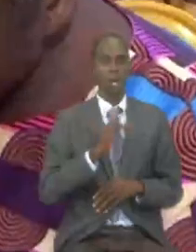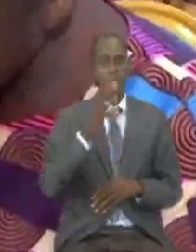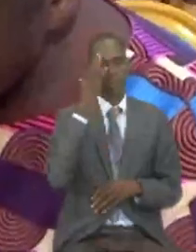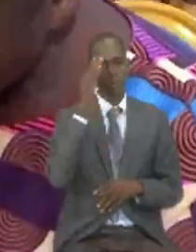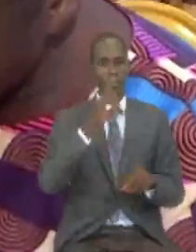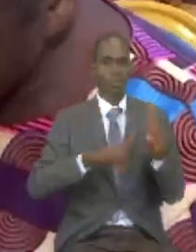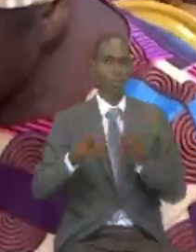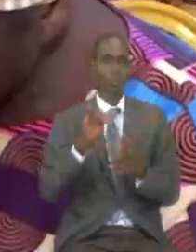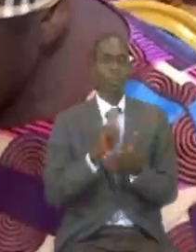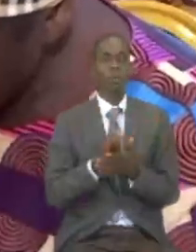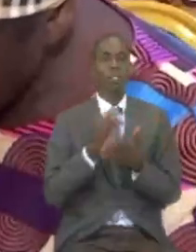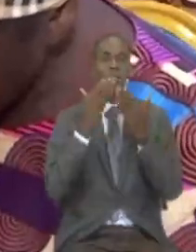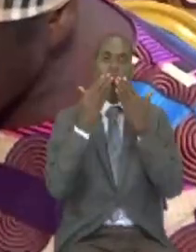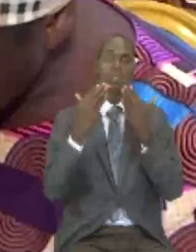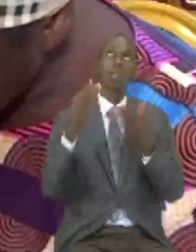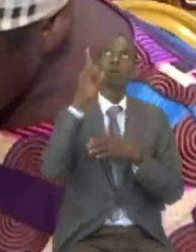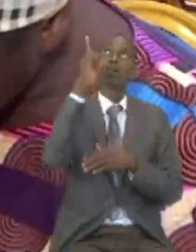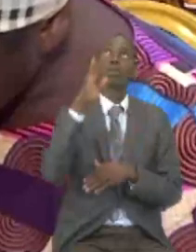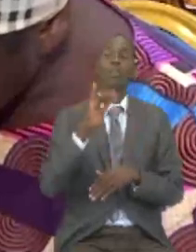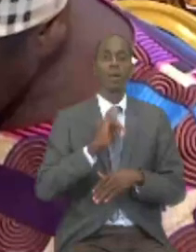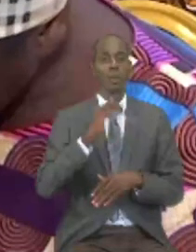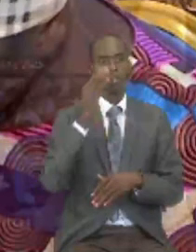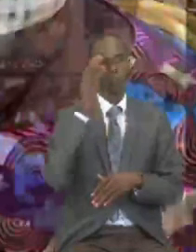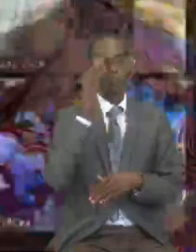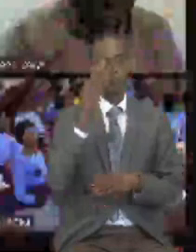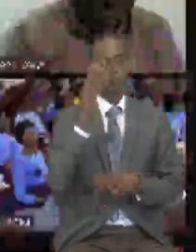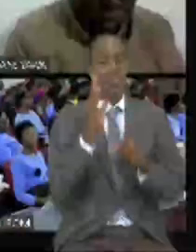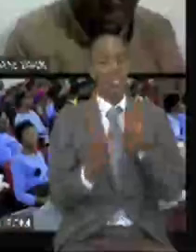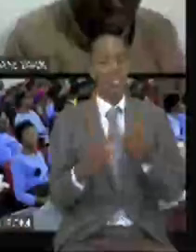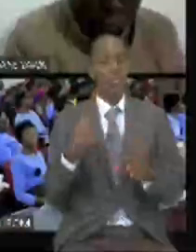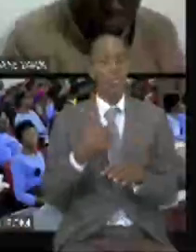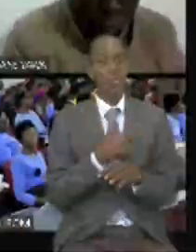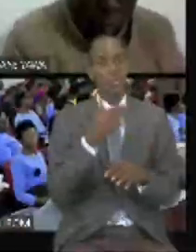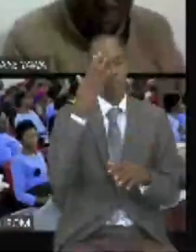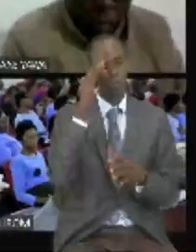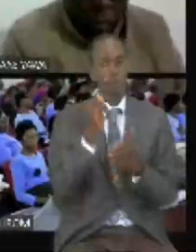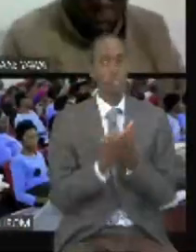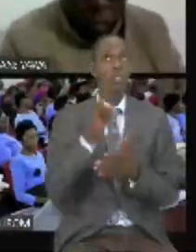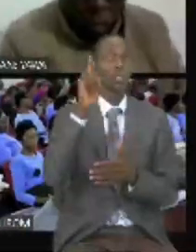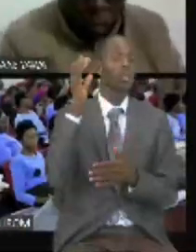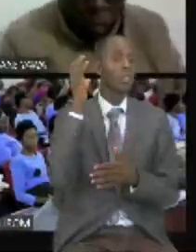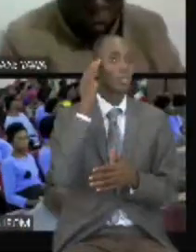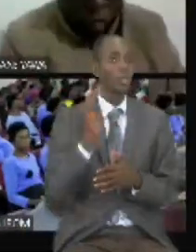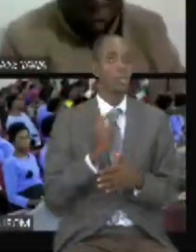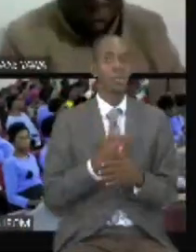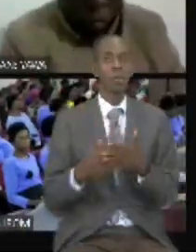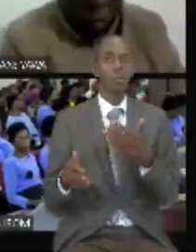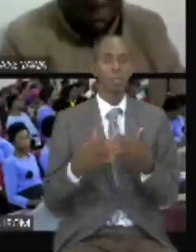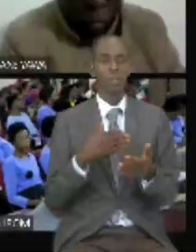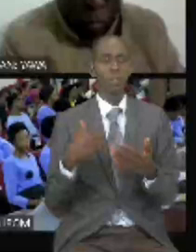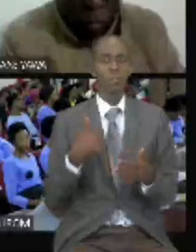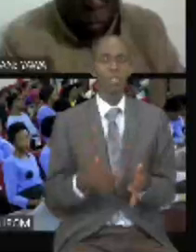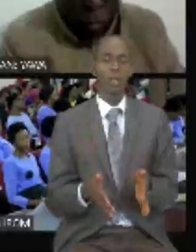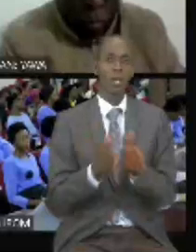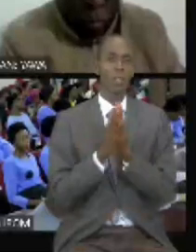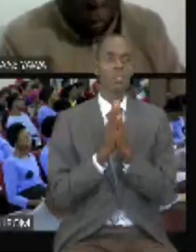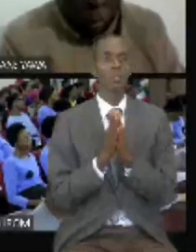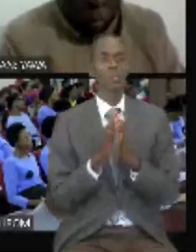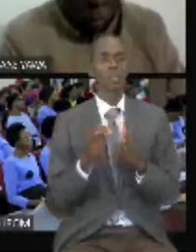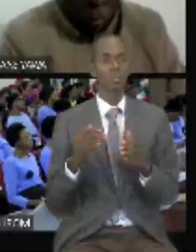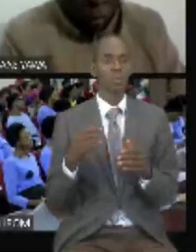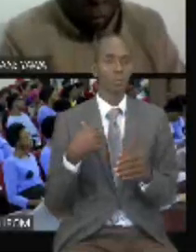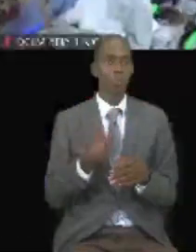sais. Et si nous savons qu'il nous écoute, quelque chose que nous demandions, nous savons